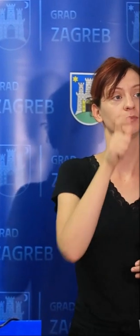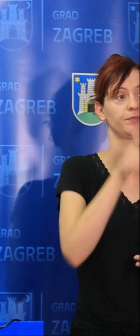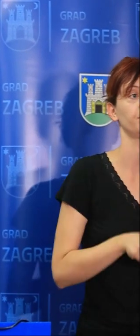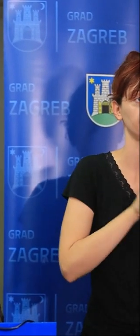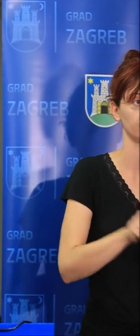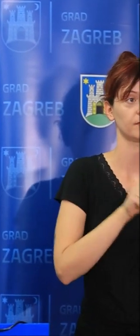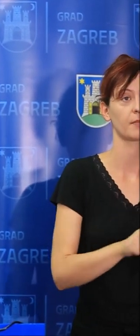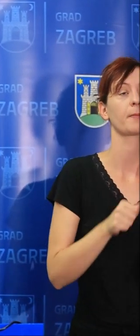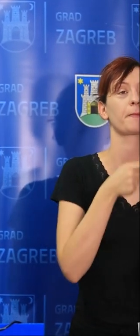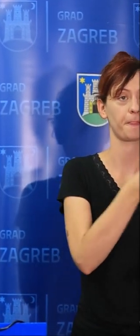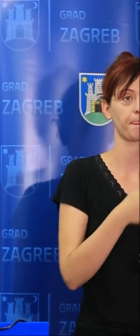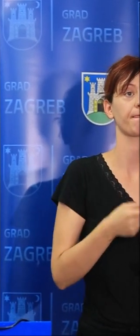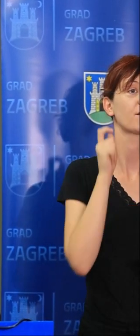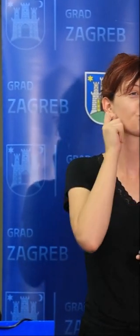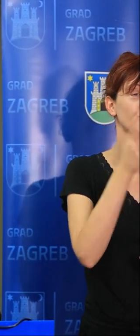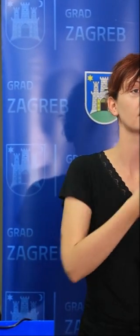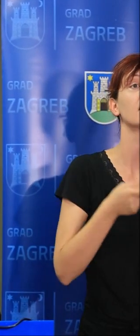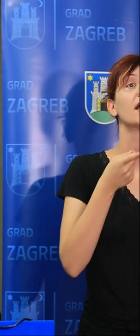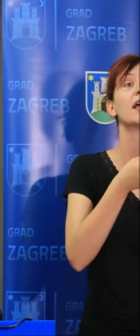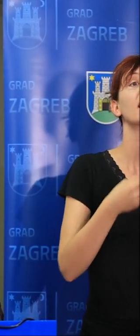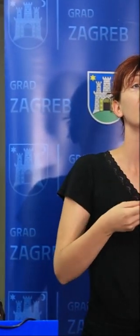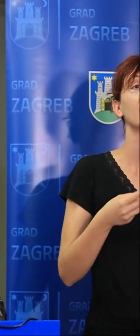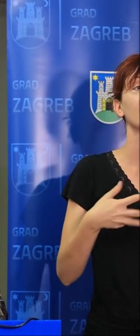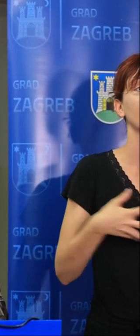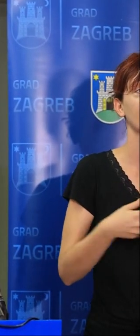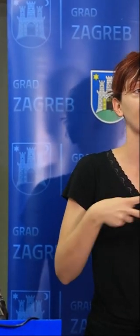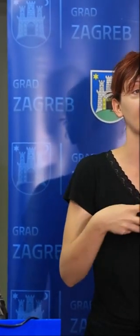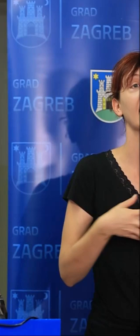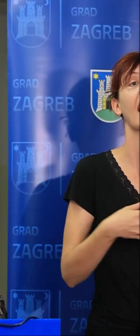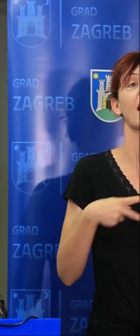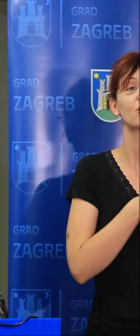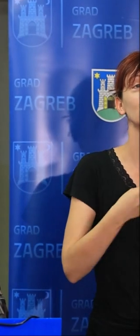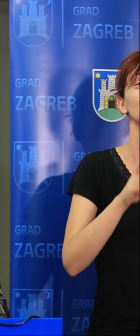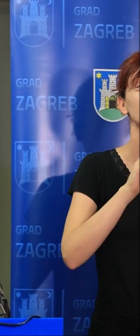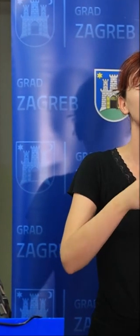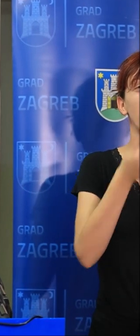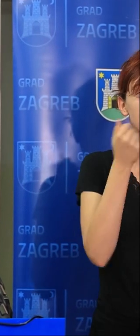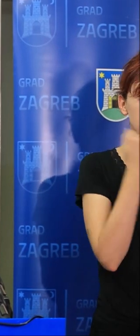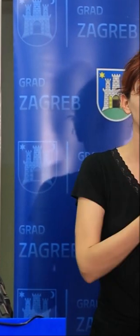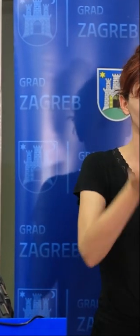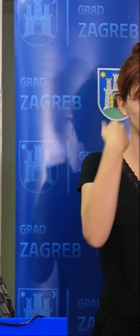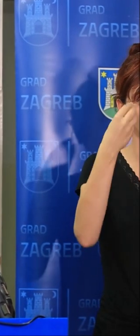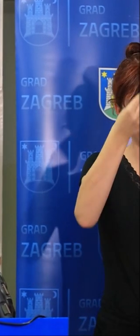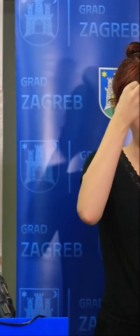će uplaćeni fontana moći sredi ostati uplaćeni po pišačkim stazama?